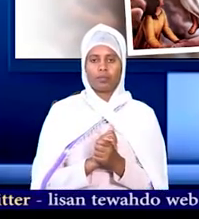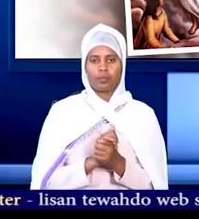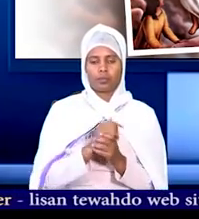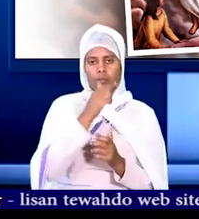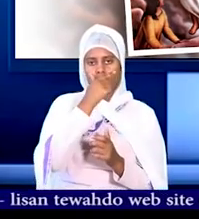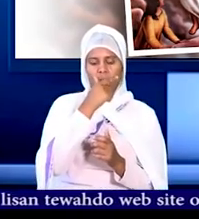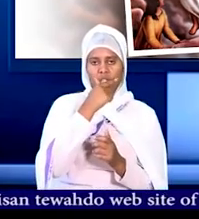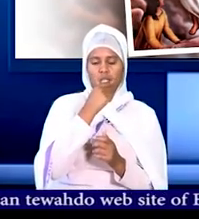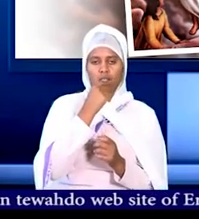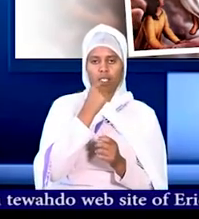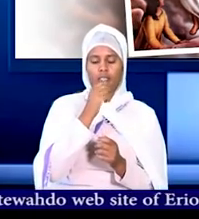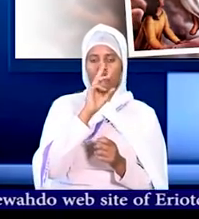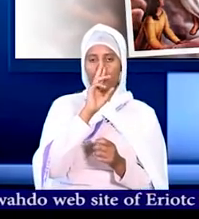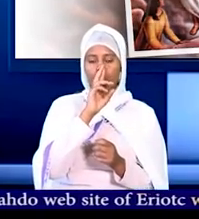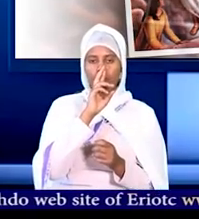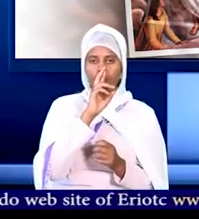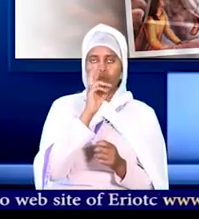መገድና ንሕተቶም